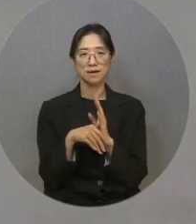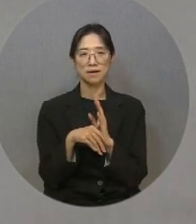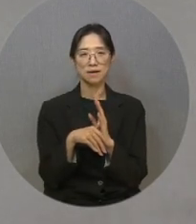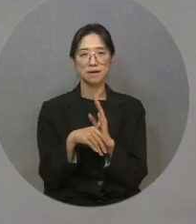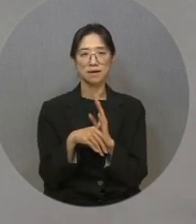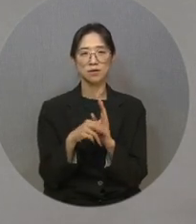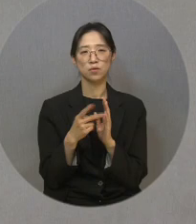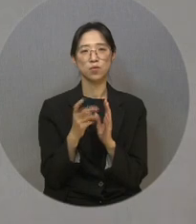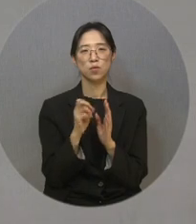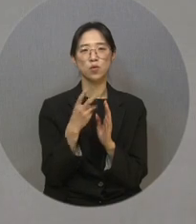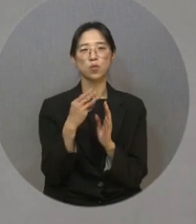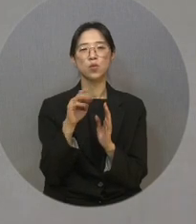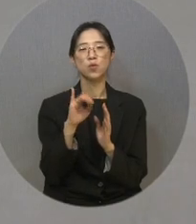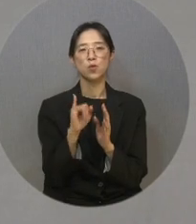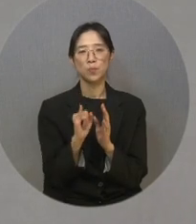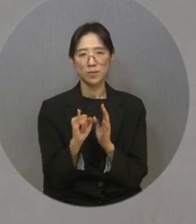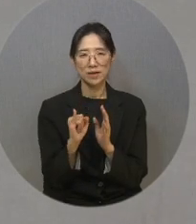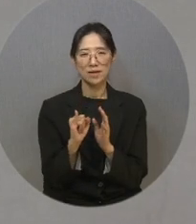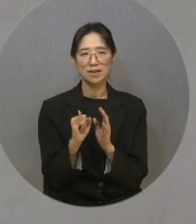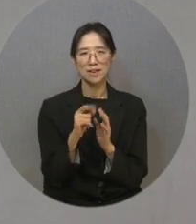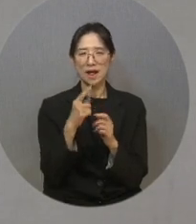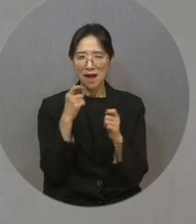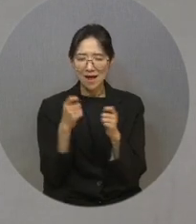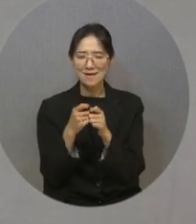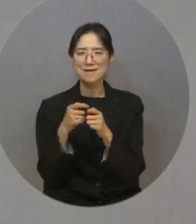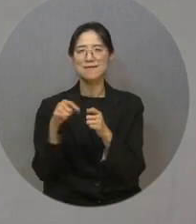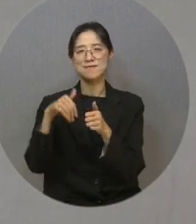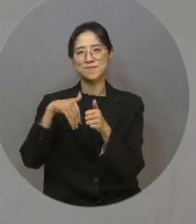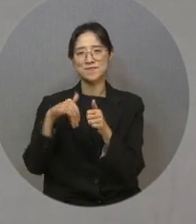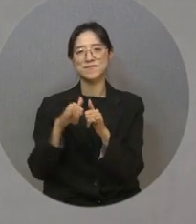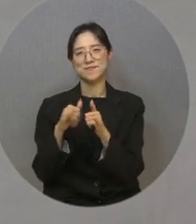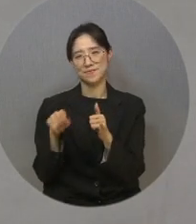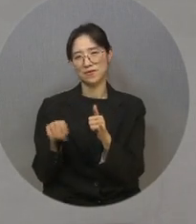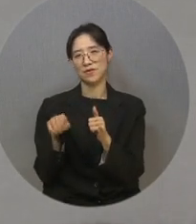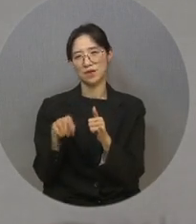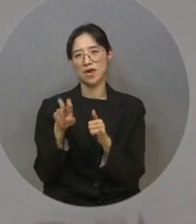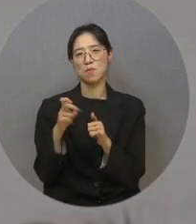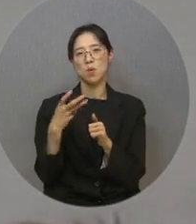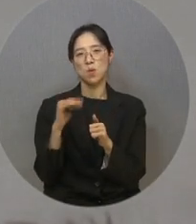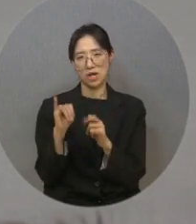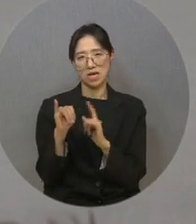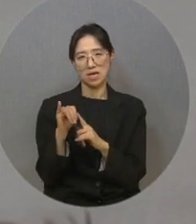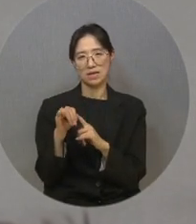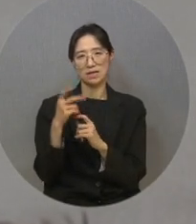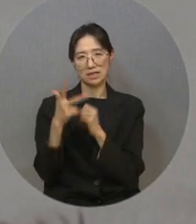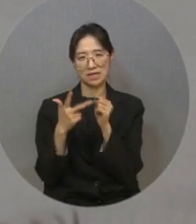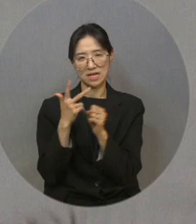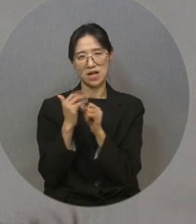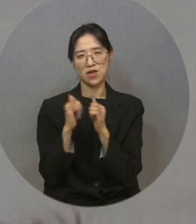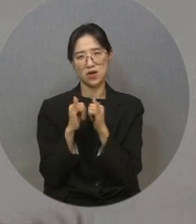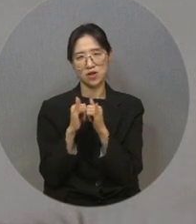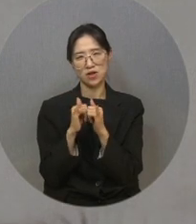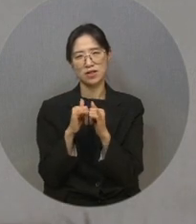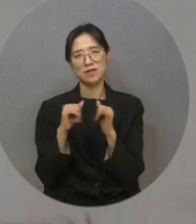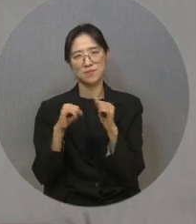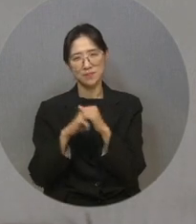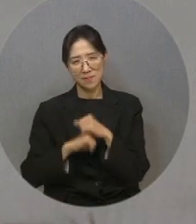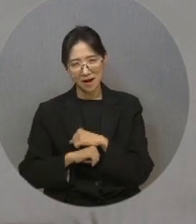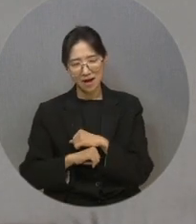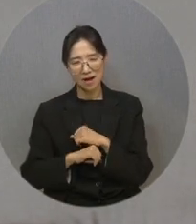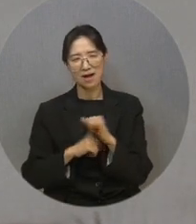도요토미 히데요시의 가장 가신 중에 하나가 바로 모리 가문인데 그 모리 가문이 7년의 전쟁을 패하고 나서